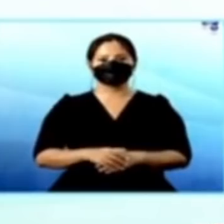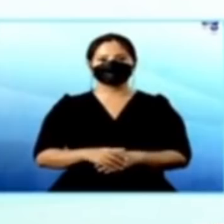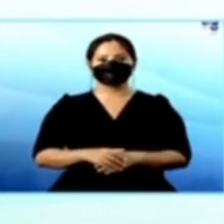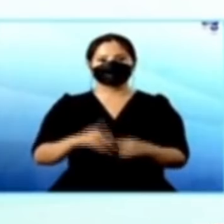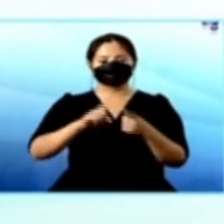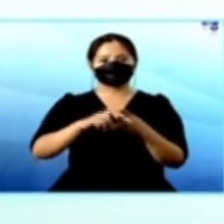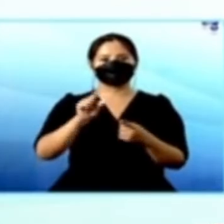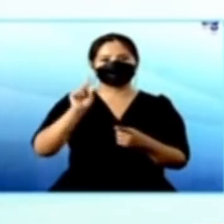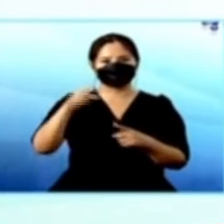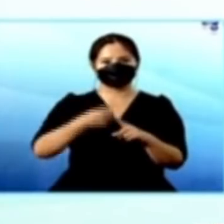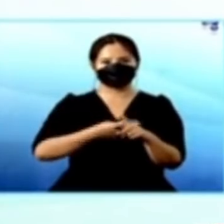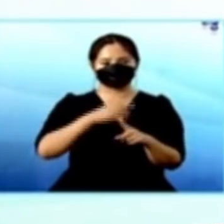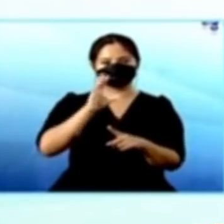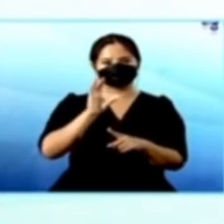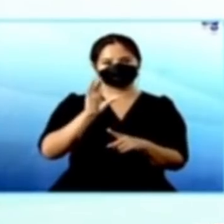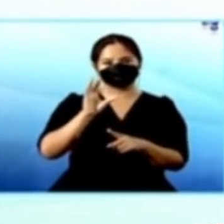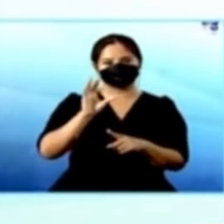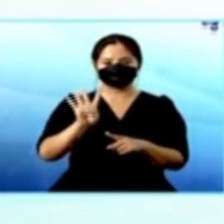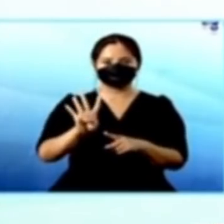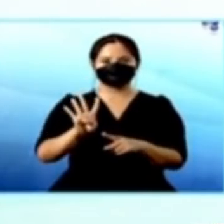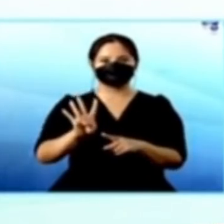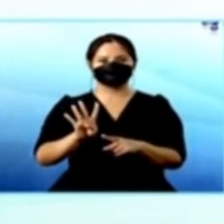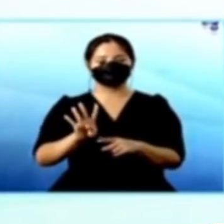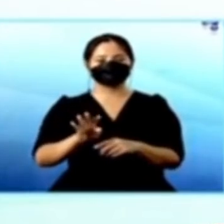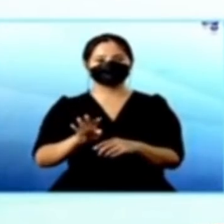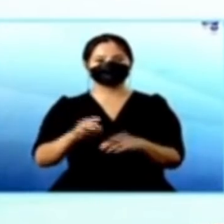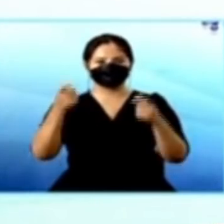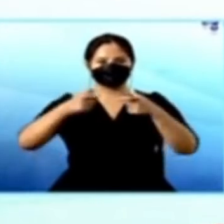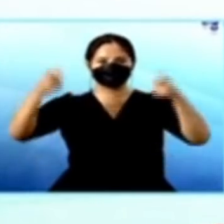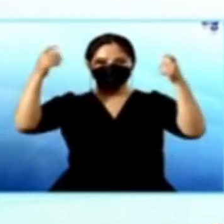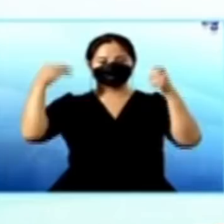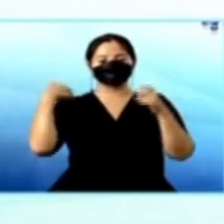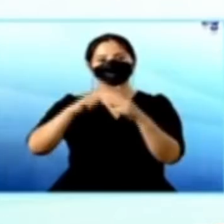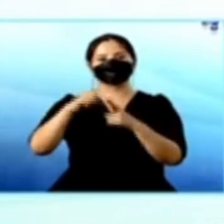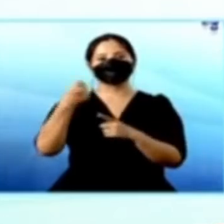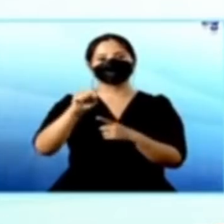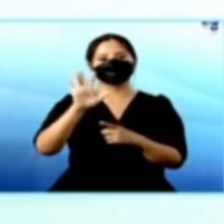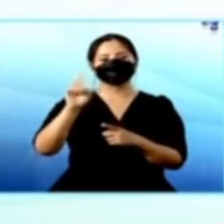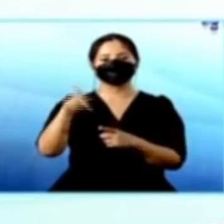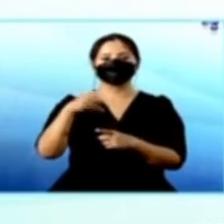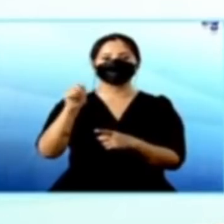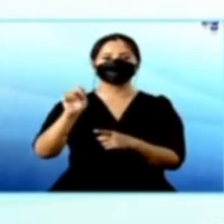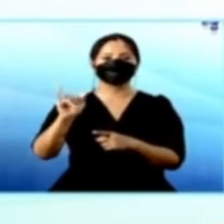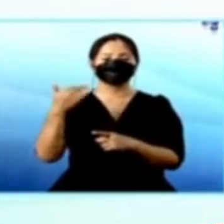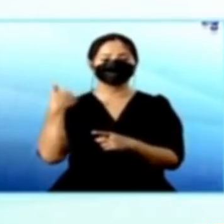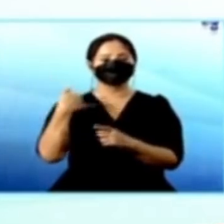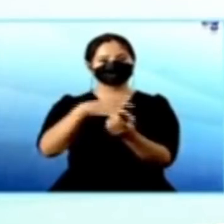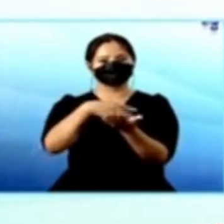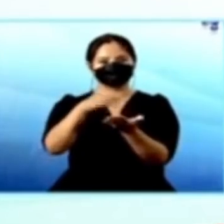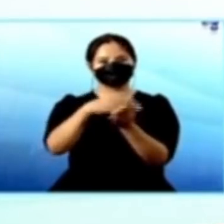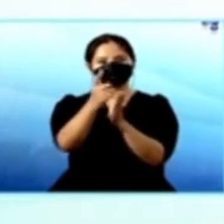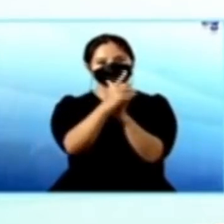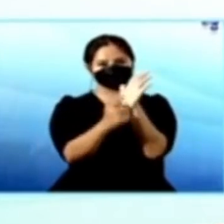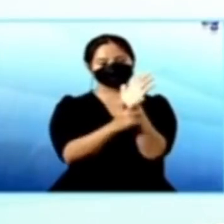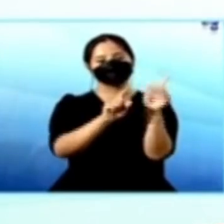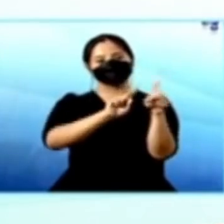พยาธิเหล่านี้จึงบางครั้งเฮ็ดให้มีความละเลงคิดว่าตนเองปลอดภัยไปพบปะสั่งสารแล้วกลับม